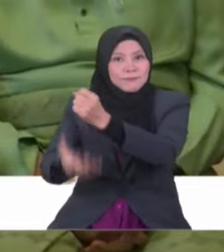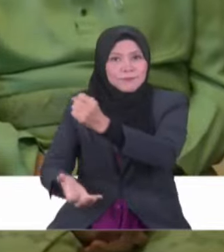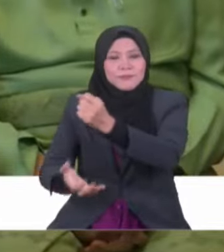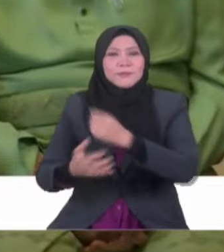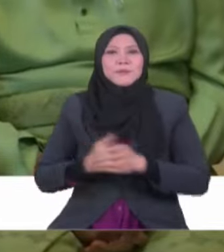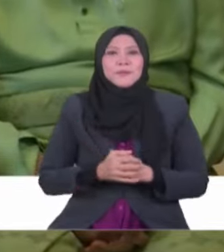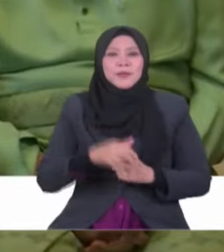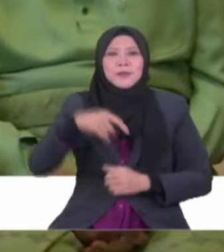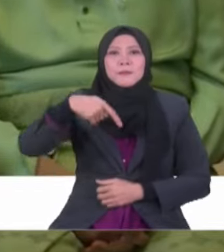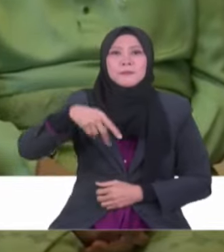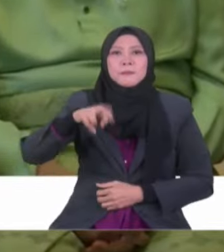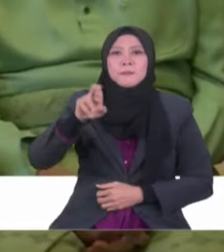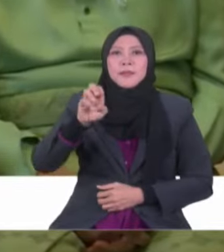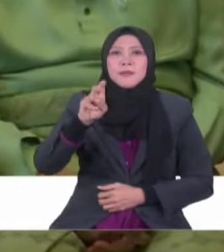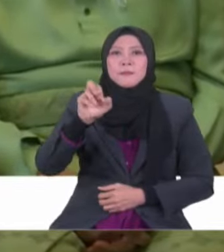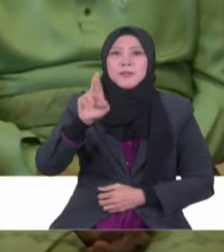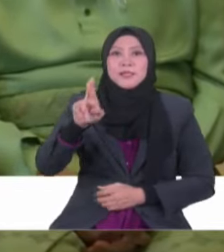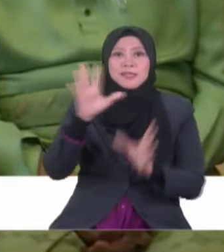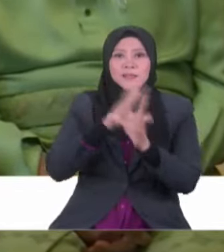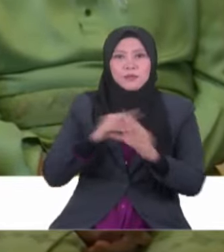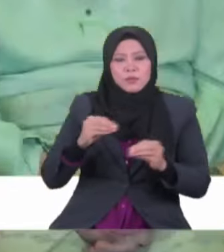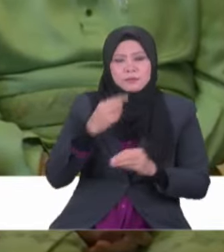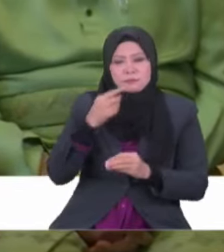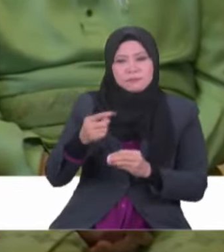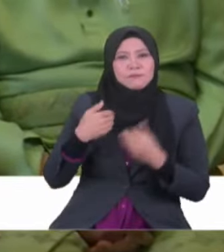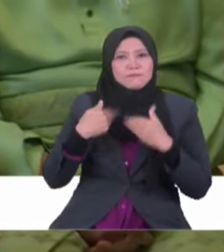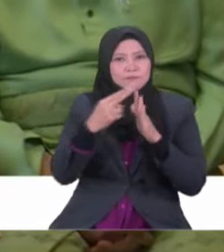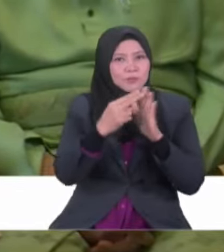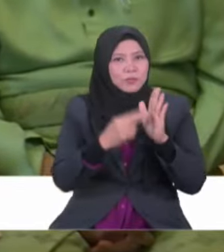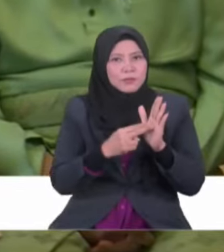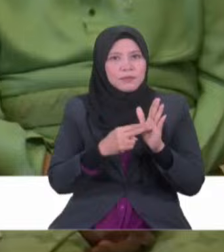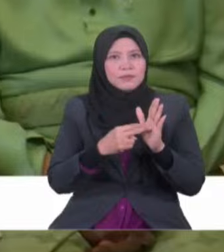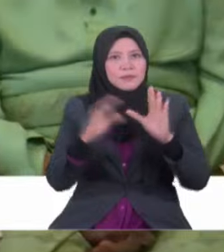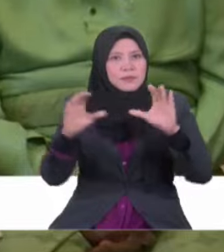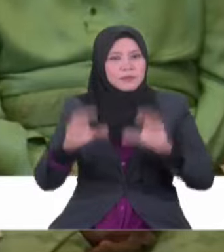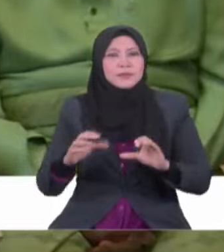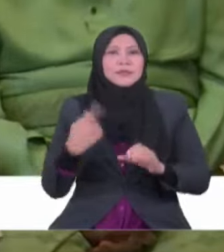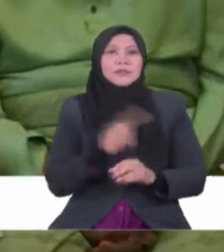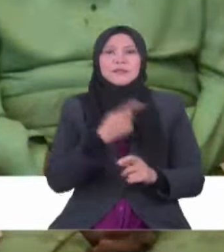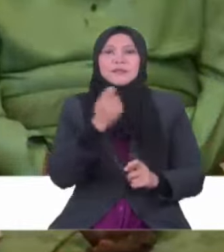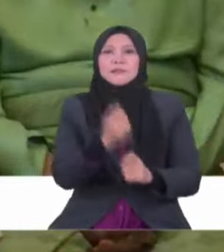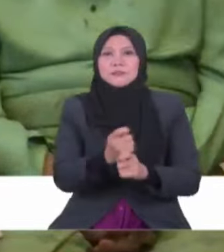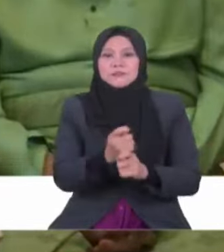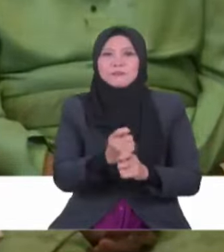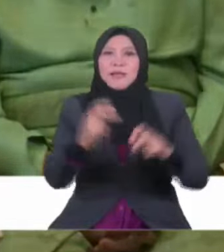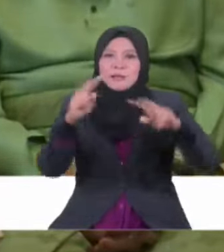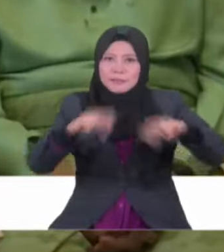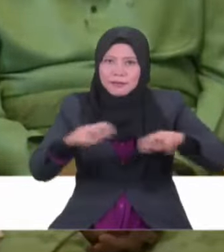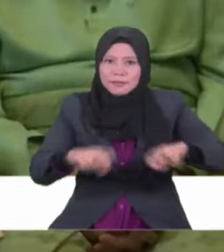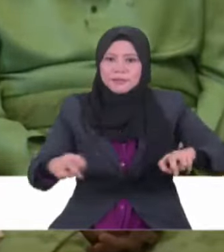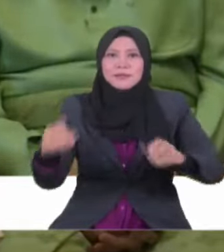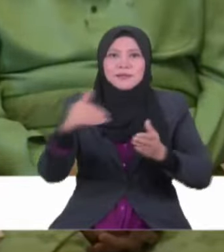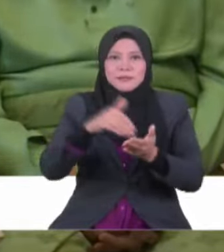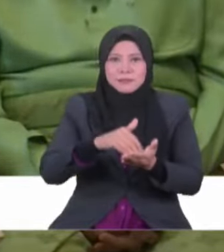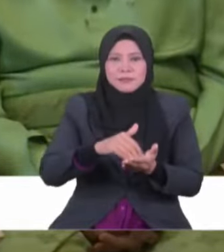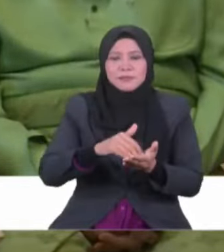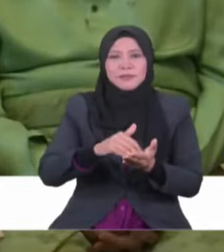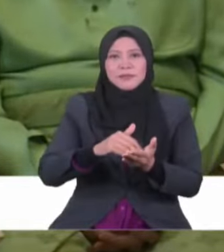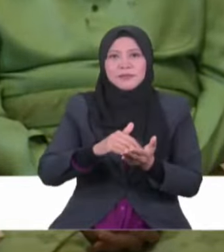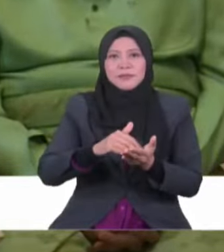Premier menekankan satu peraturan, kaedah. Biar kita tetapkan formula atau kaedah yang jelas.